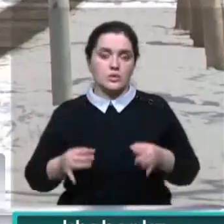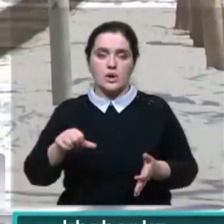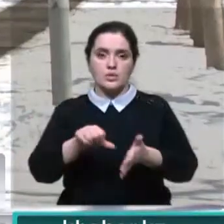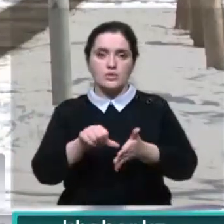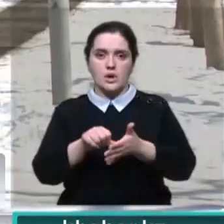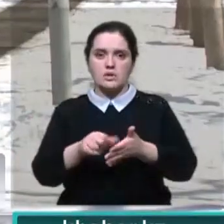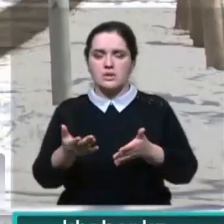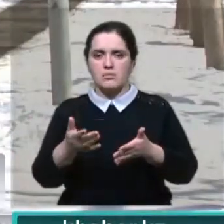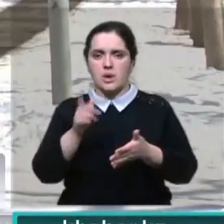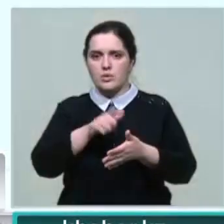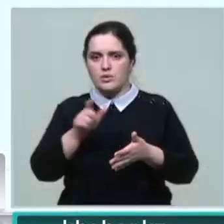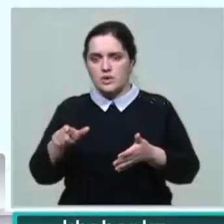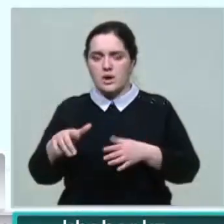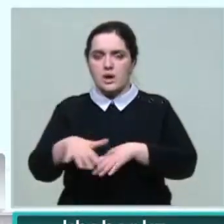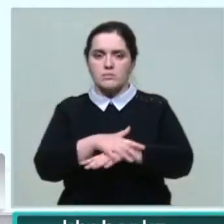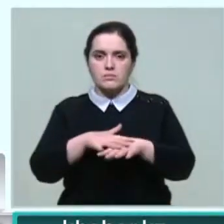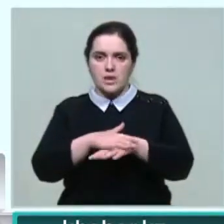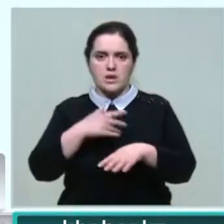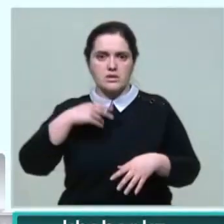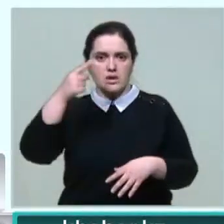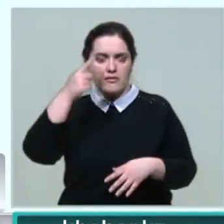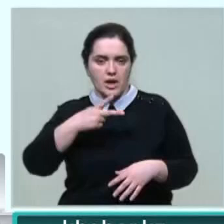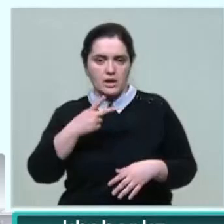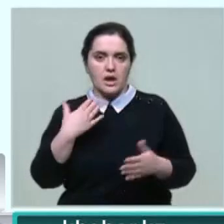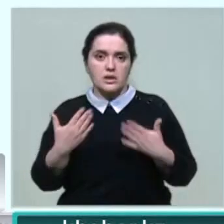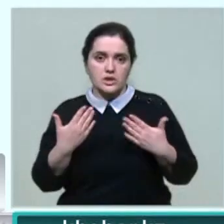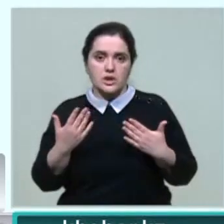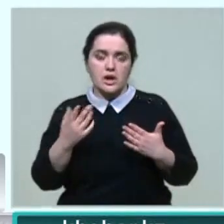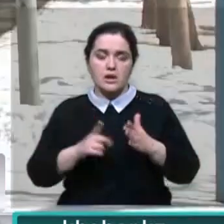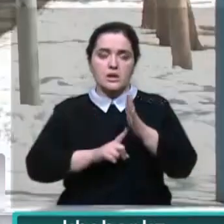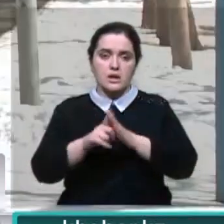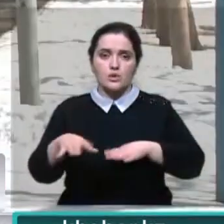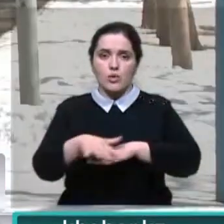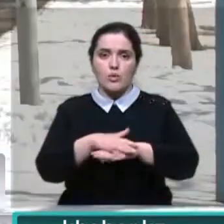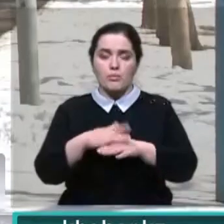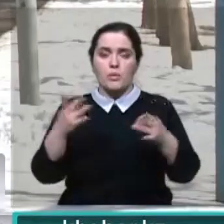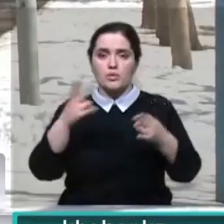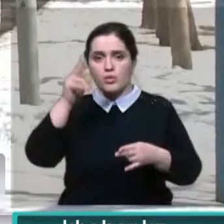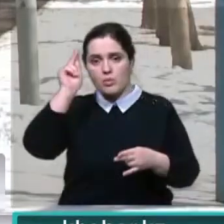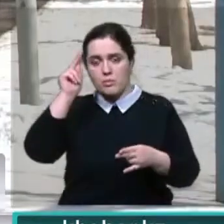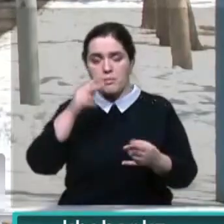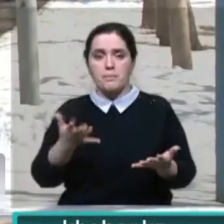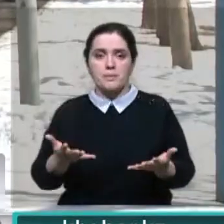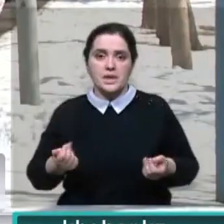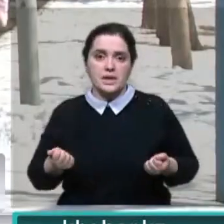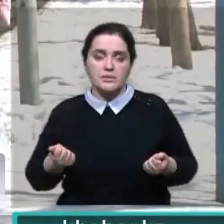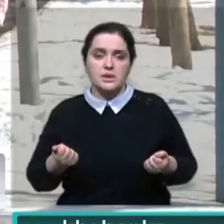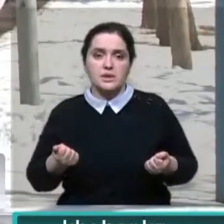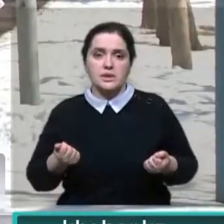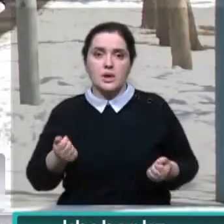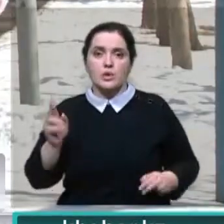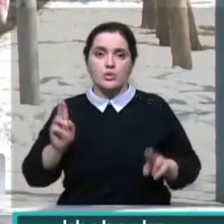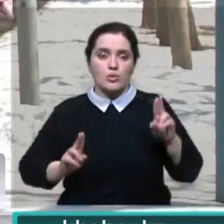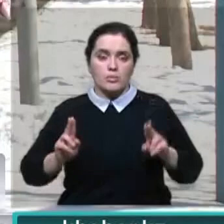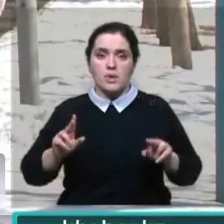присяжных двоякое отношение. Для начала обществу необходимо научиться принимать нормы